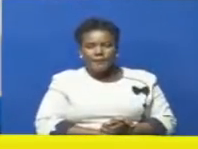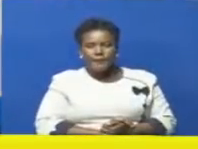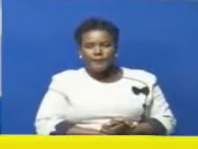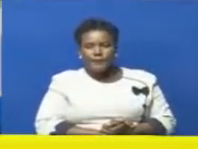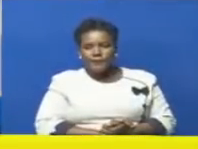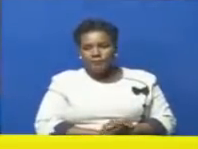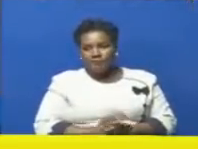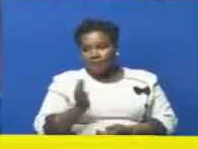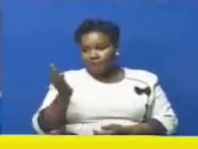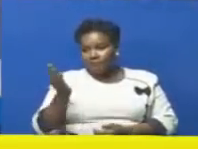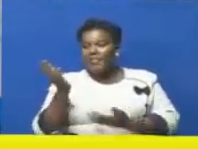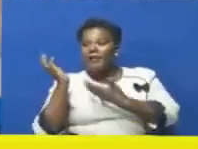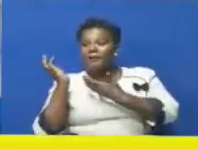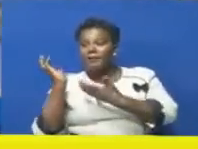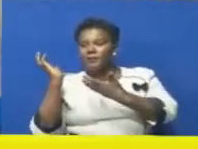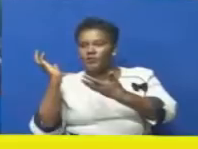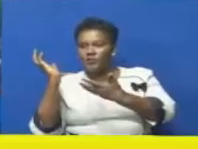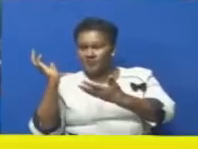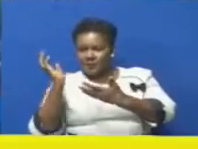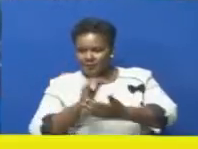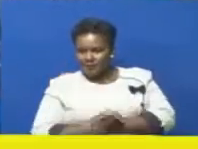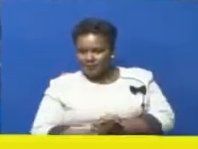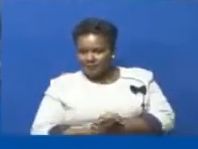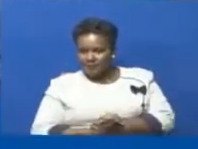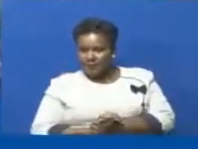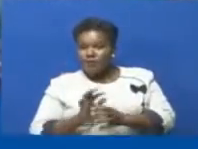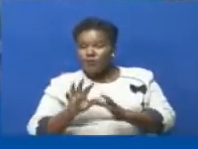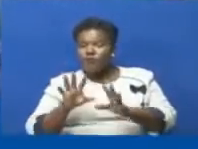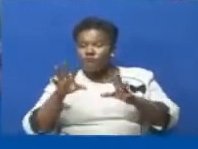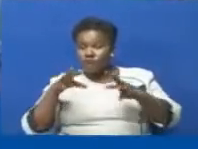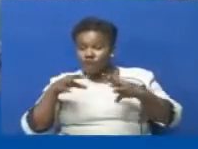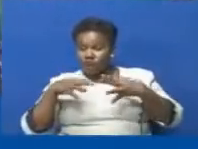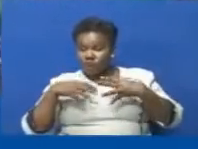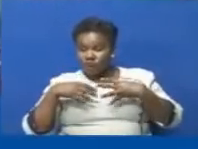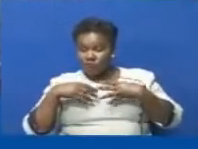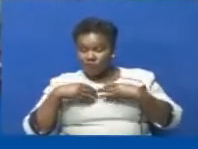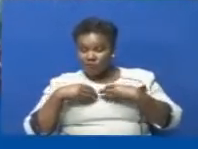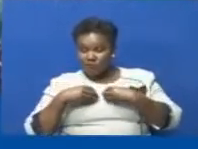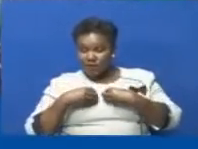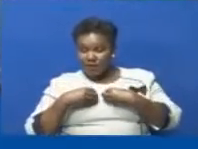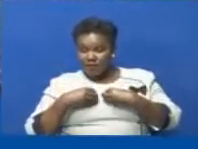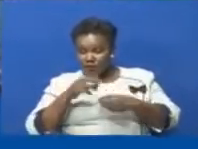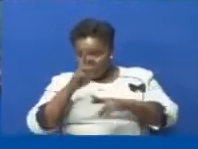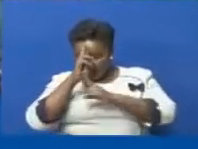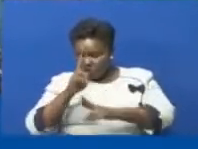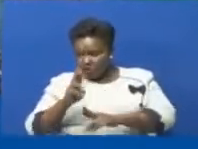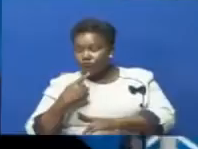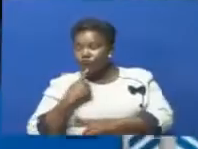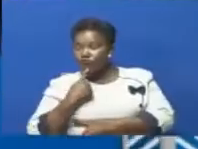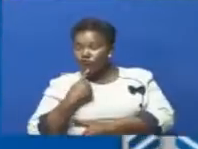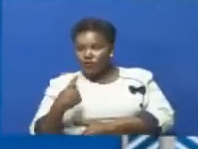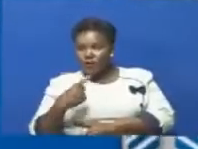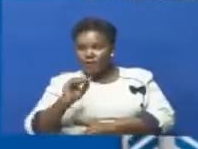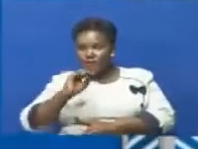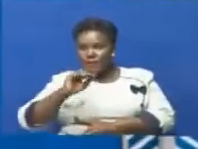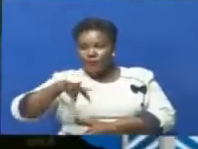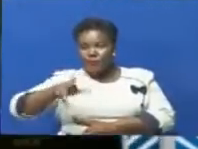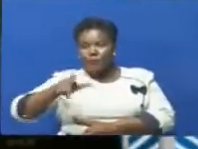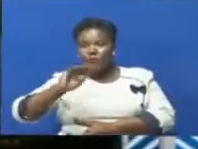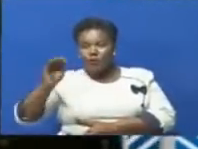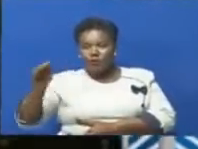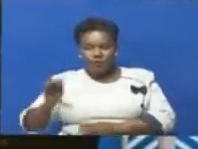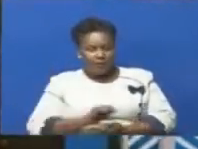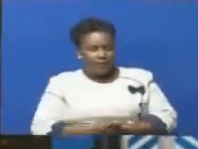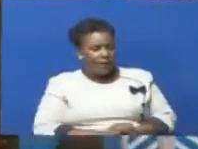Wa machinga wati agizo Morogoro. Machinga mkoa nasema kwa tumetoka barabarani kwa utaratibu.